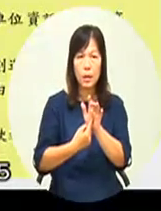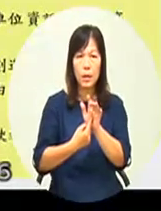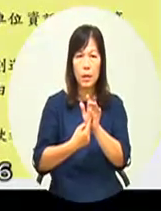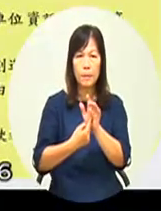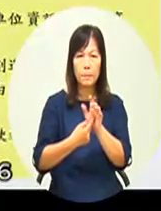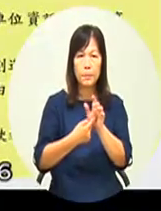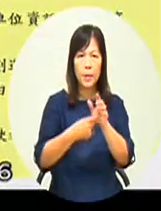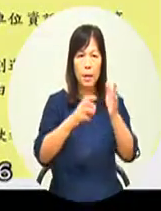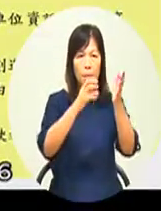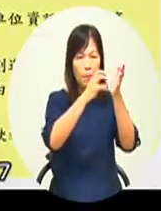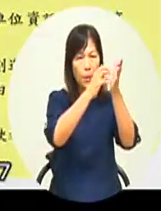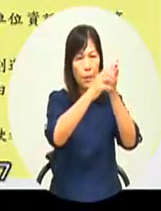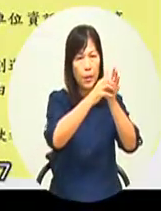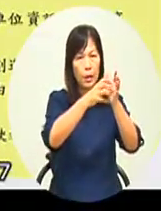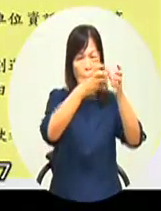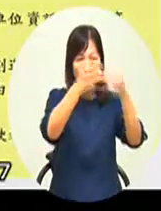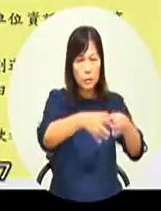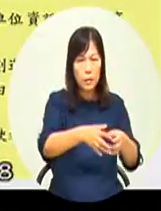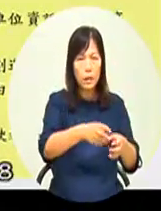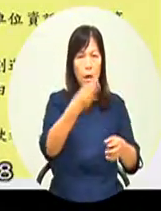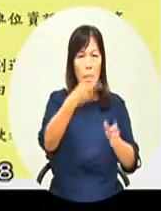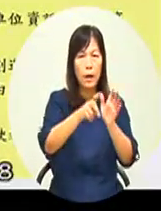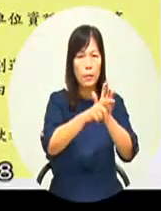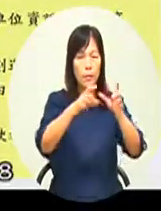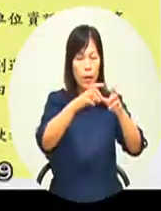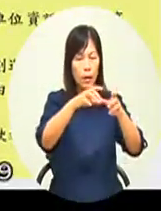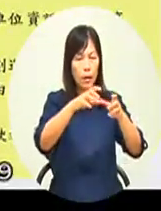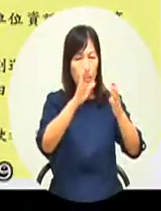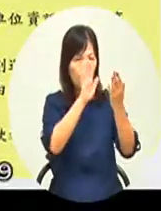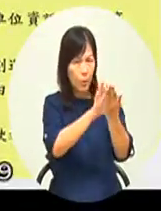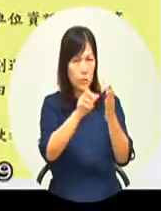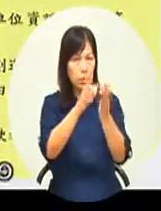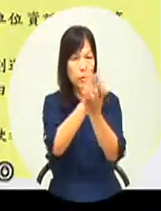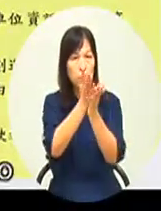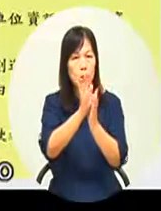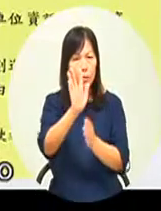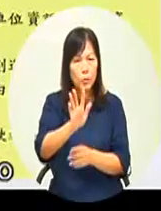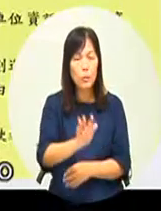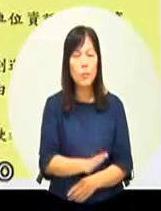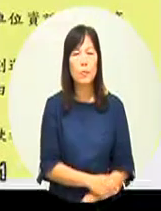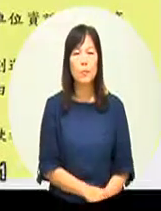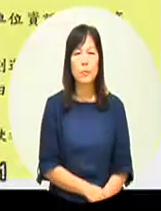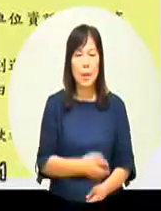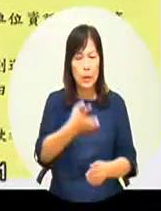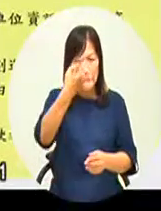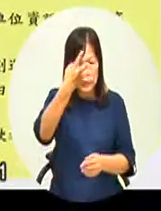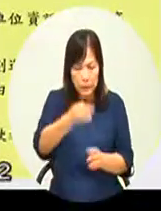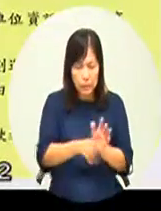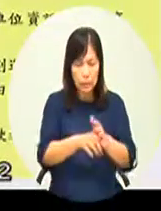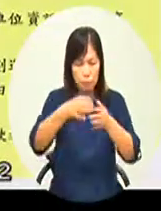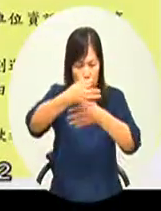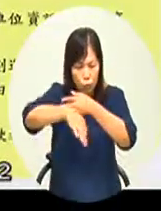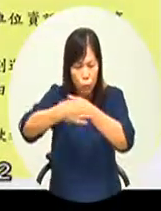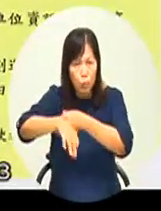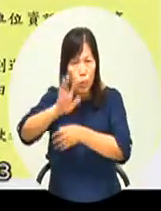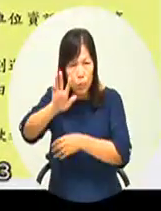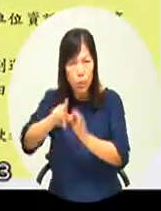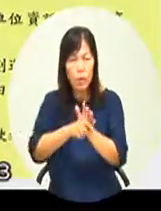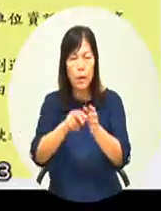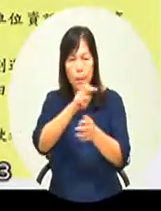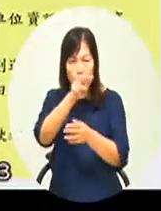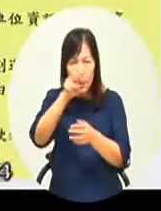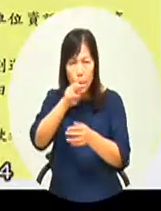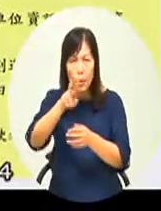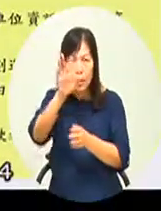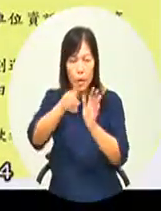显示排置设置地点跟排面的方位等因素。那这几点缺失大家看哦，我知道说交